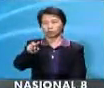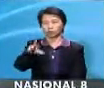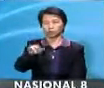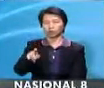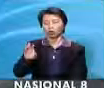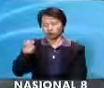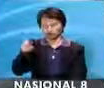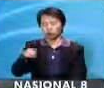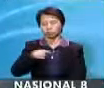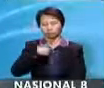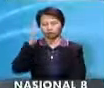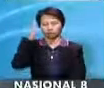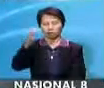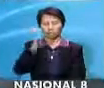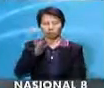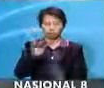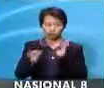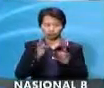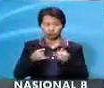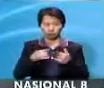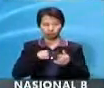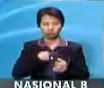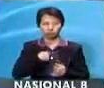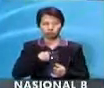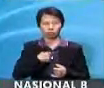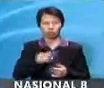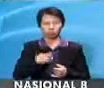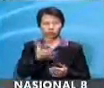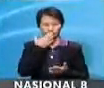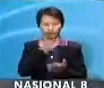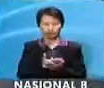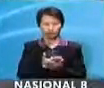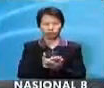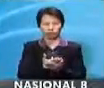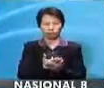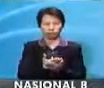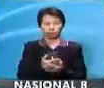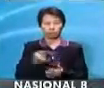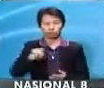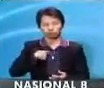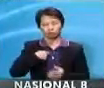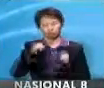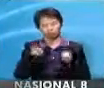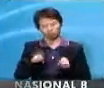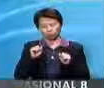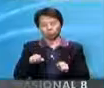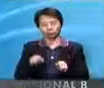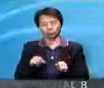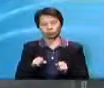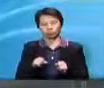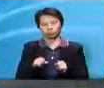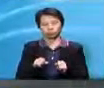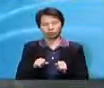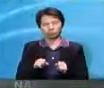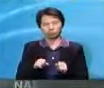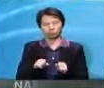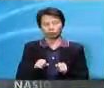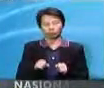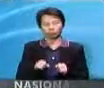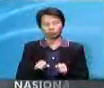of the season saya, selalunya saya agak baik, di mana saya dapat saya